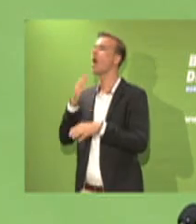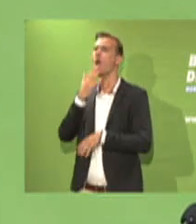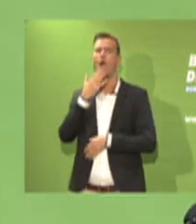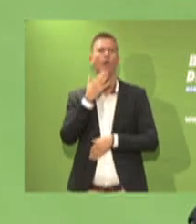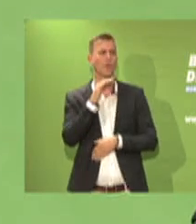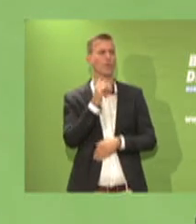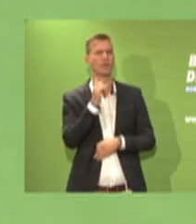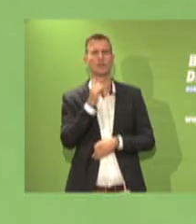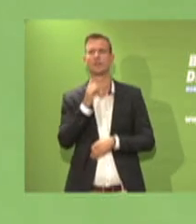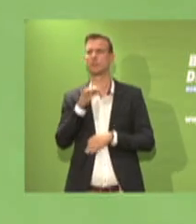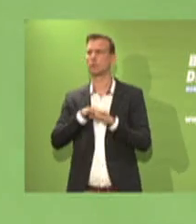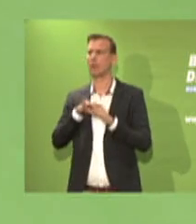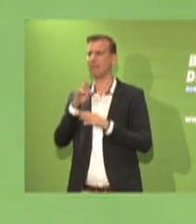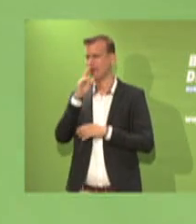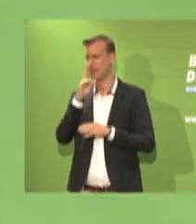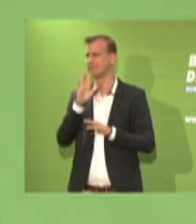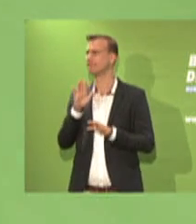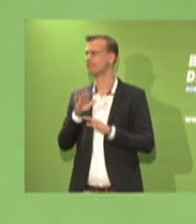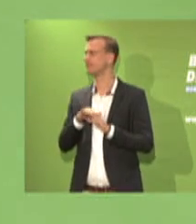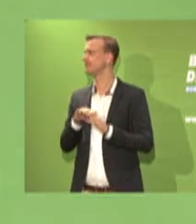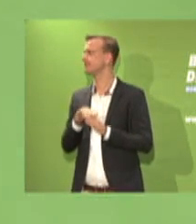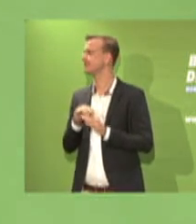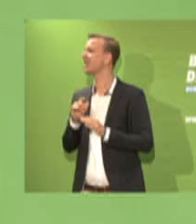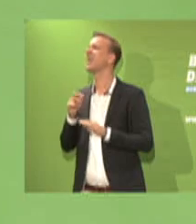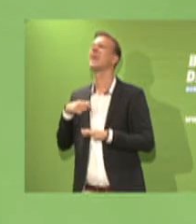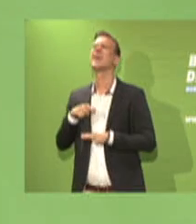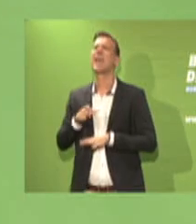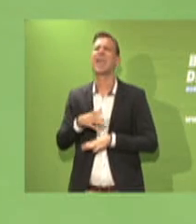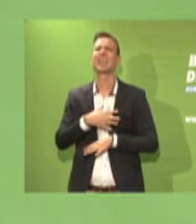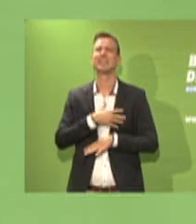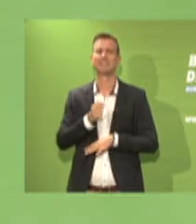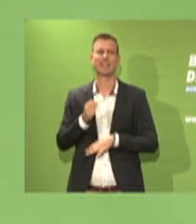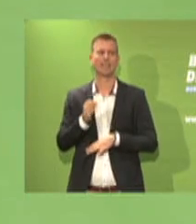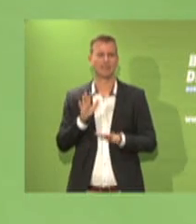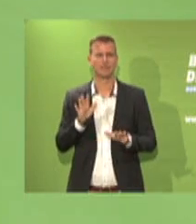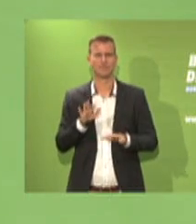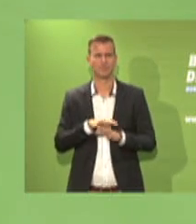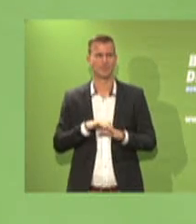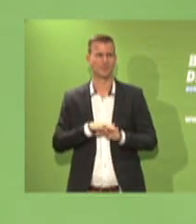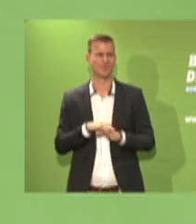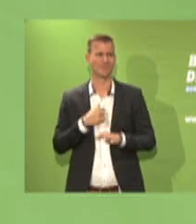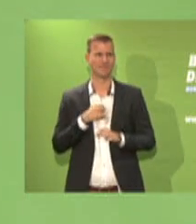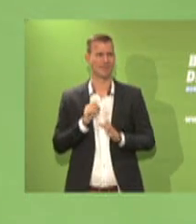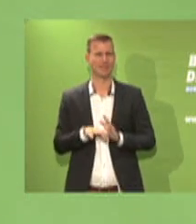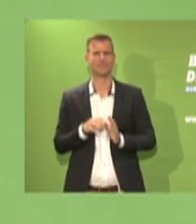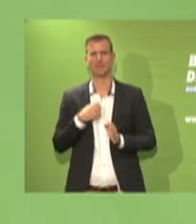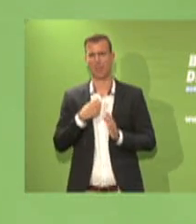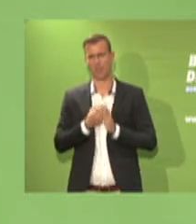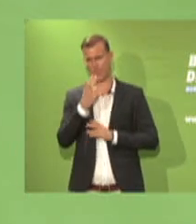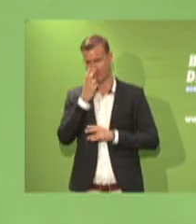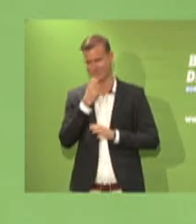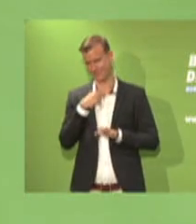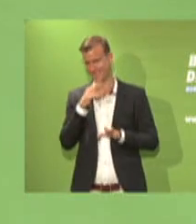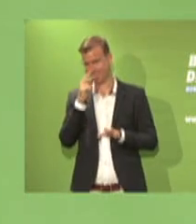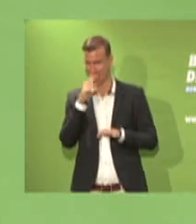Okay, kleine Panne, danke. Kein Sieg, Entschuldigung, nie wieder. Das ist ein Neulingsfehler,